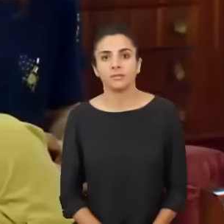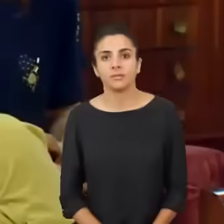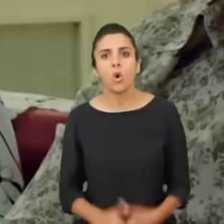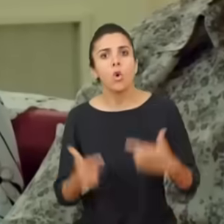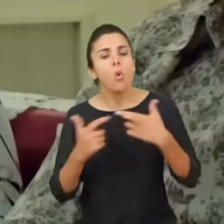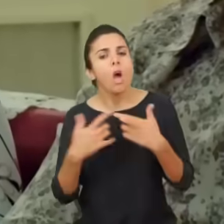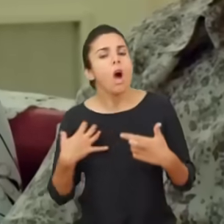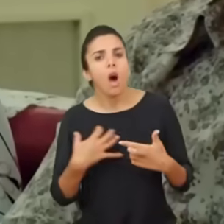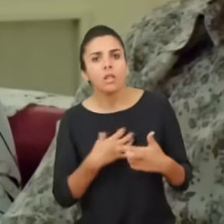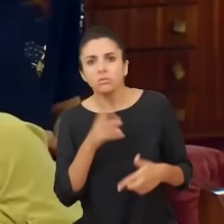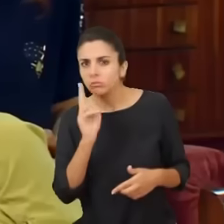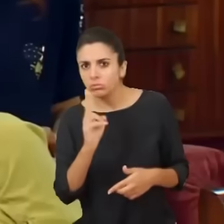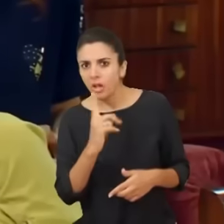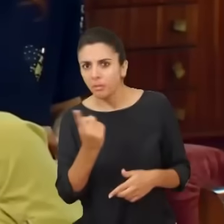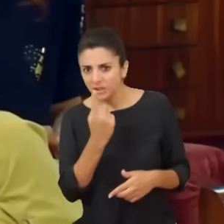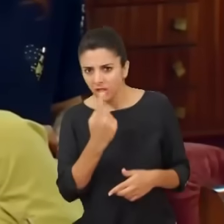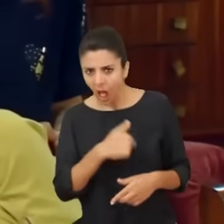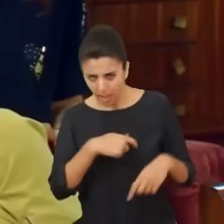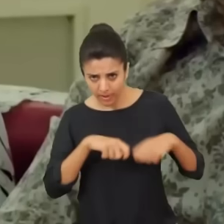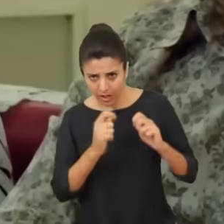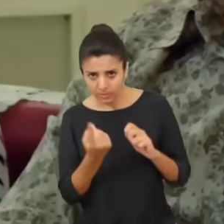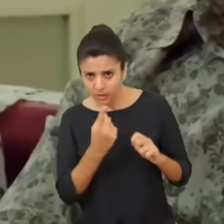Rukiye anneciğim, siz bir şey mi alındınız?